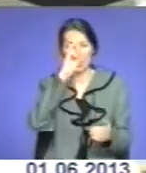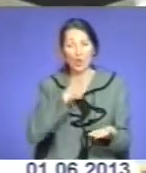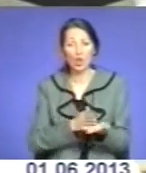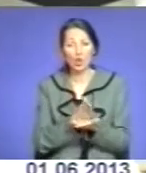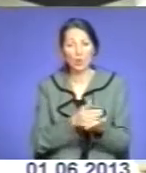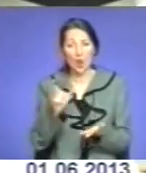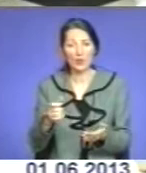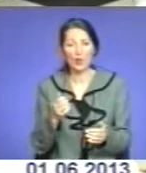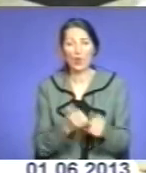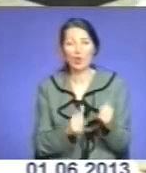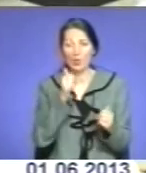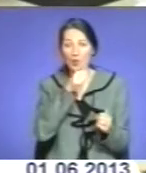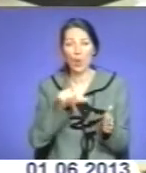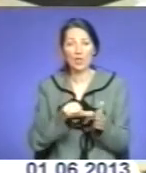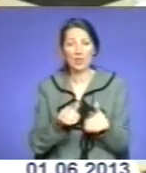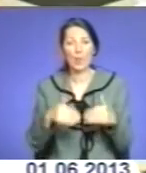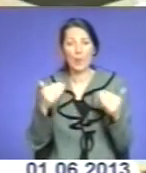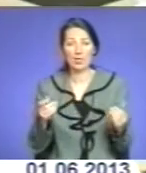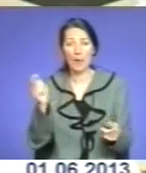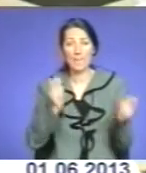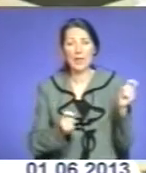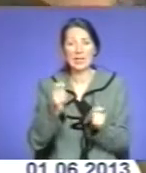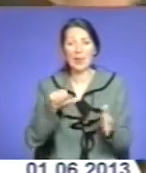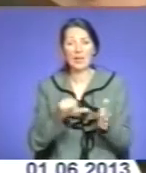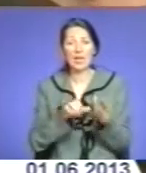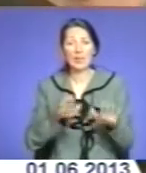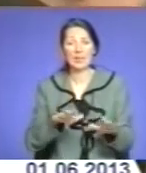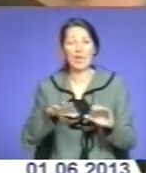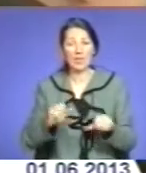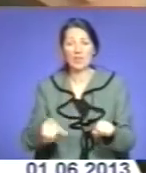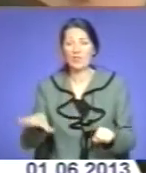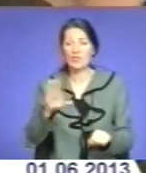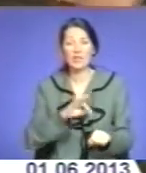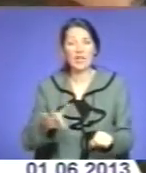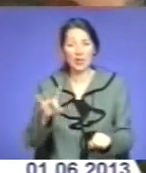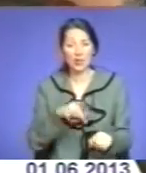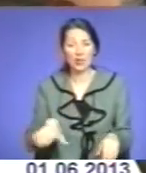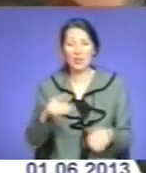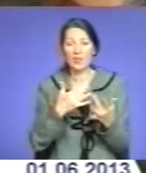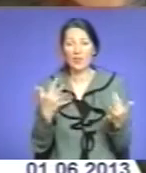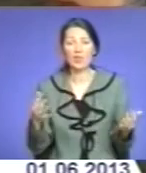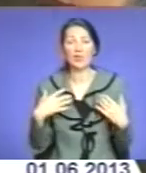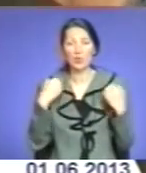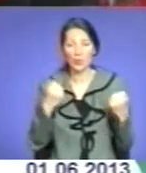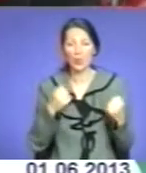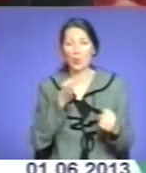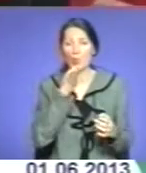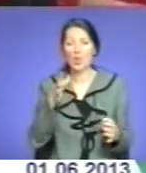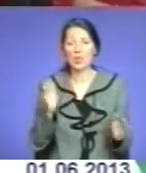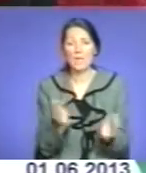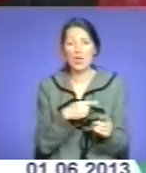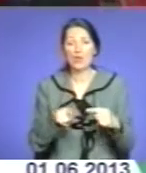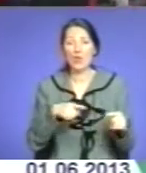більшає. З'їхалися представники місцевої влади з усіх районів. З усіх видів спорту найпопулярніший – міні-футбол та